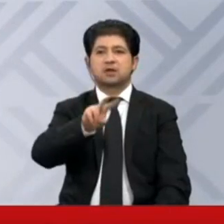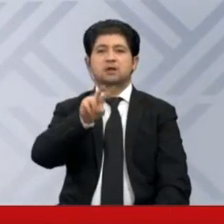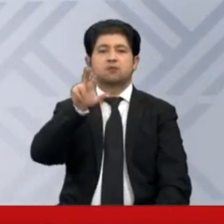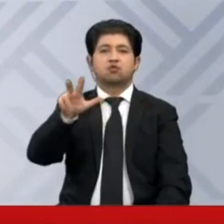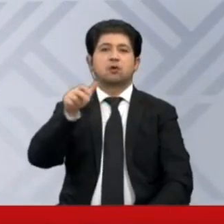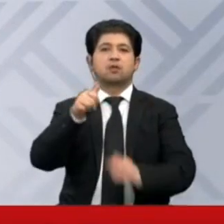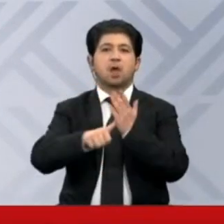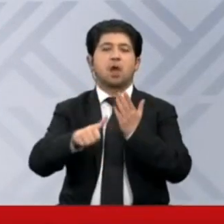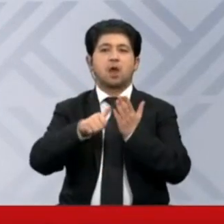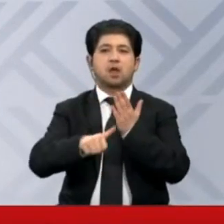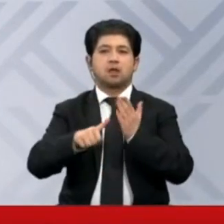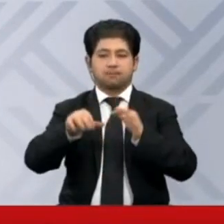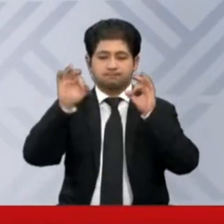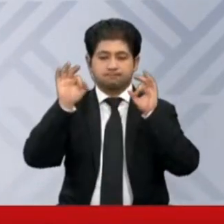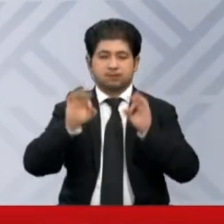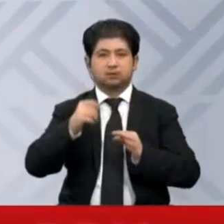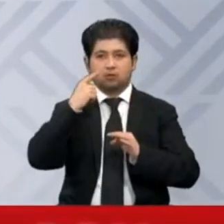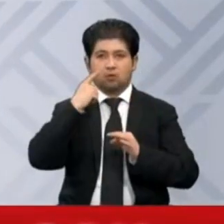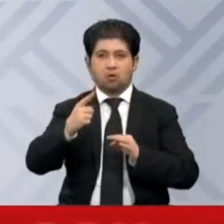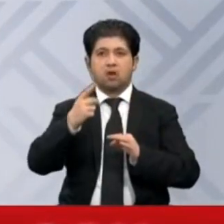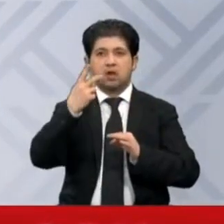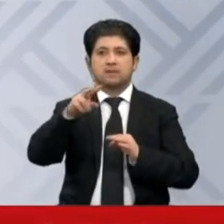20.02.2023 tarihinden itibaren